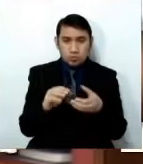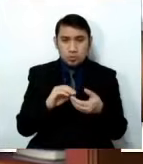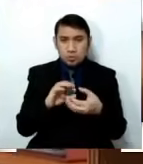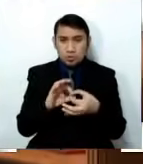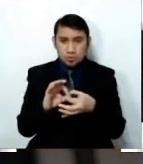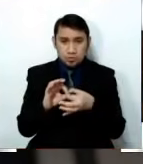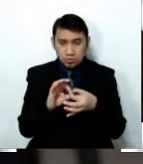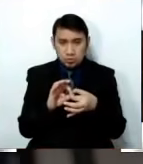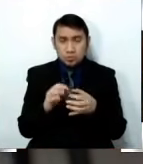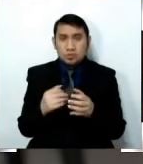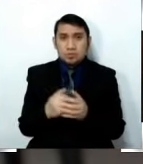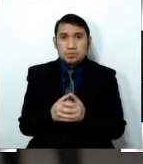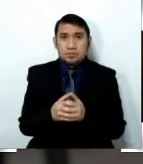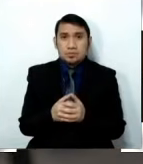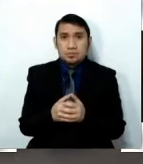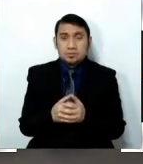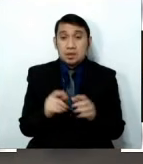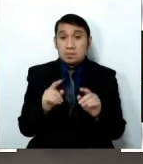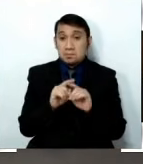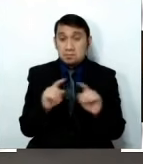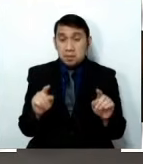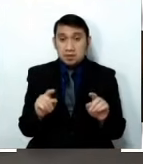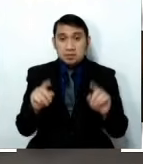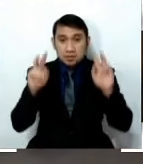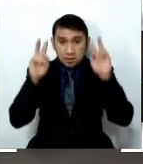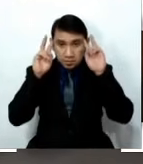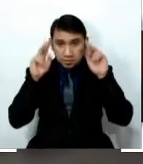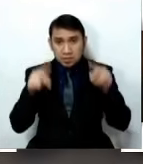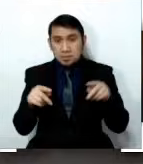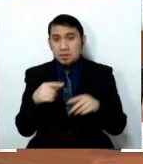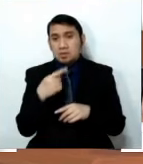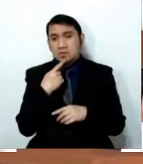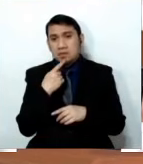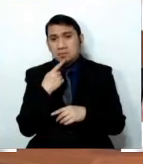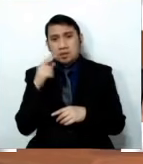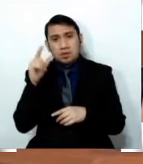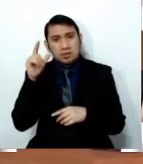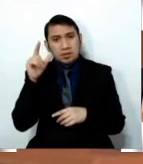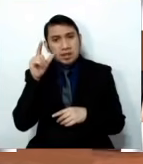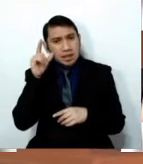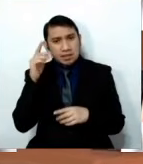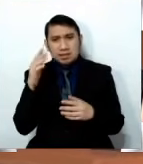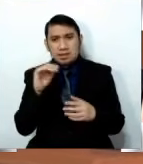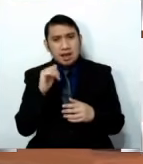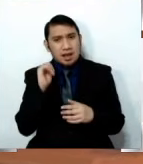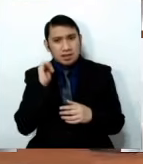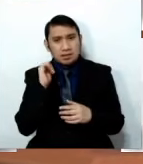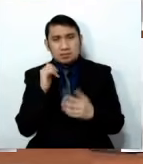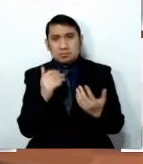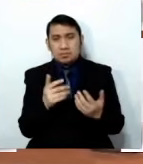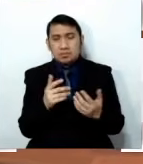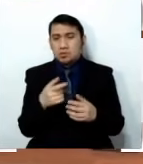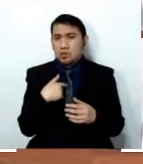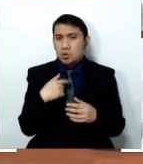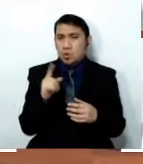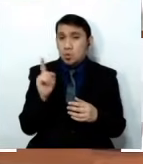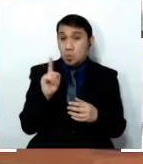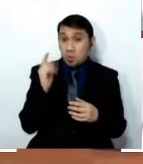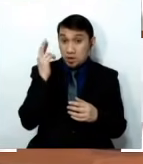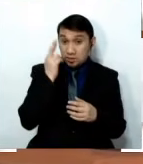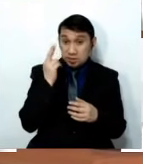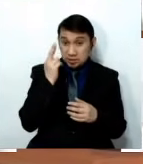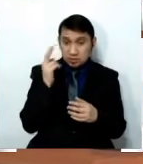para dito, pero nakaramdam daw siya ng pagtutol kay Robredo. Tumanggi si Lacson na idetalya kung ano ang kanyang